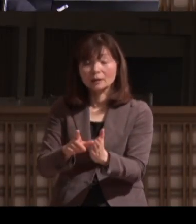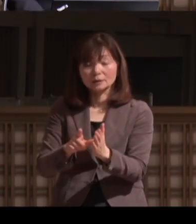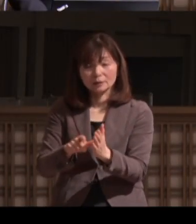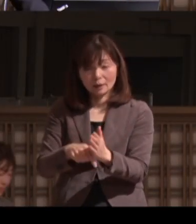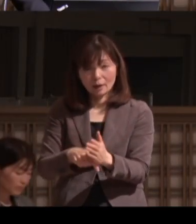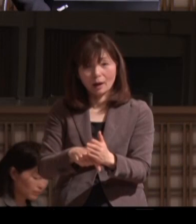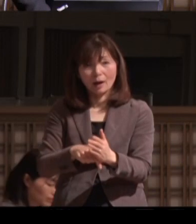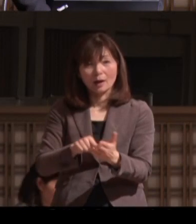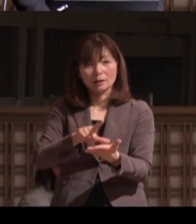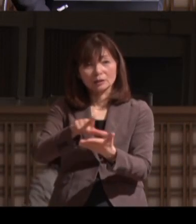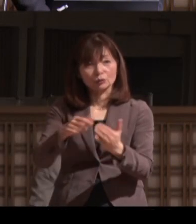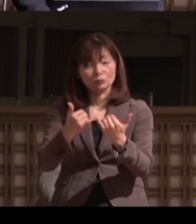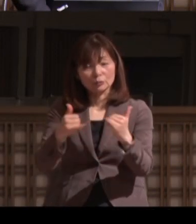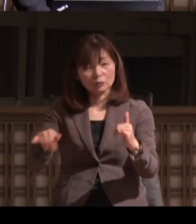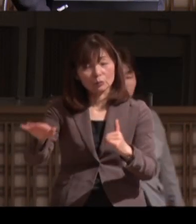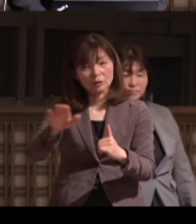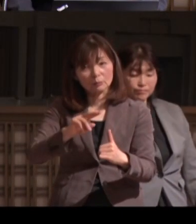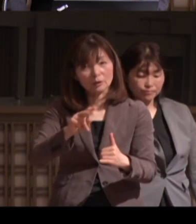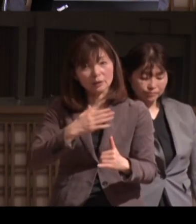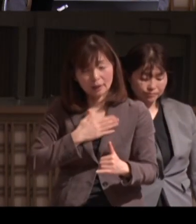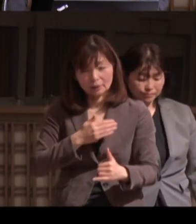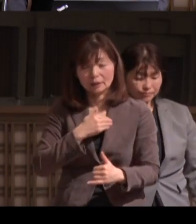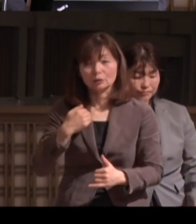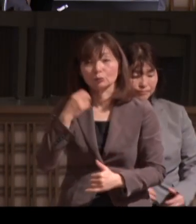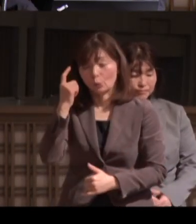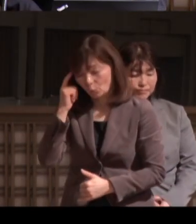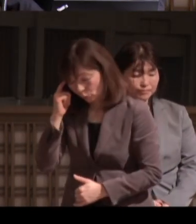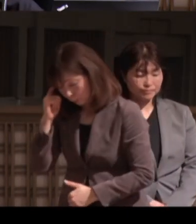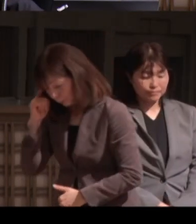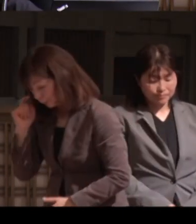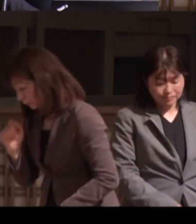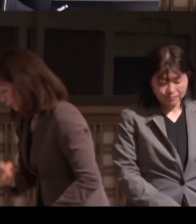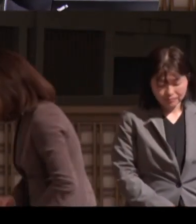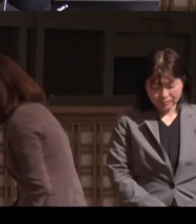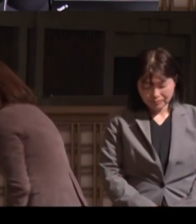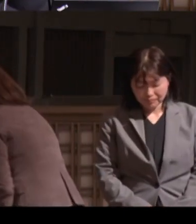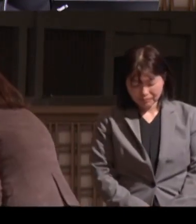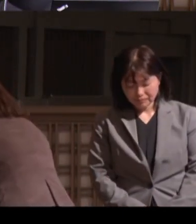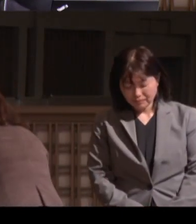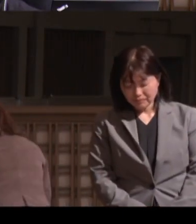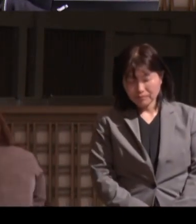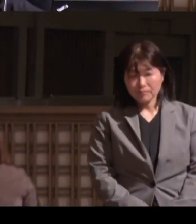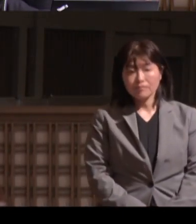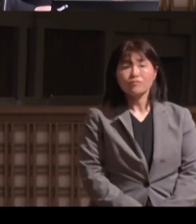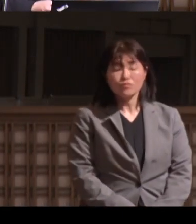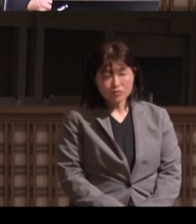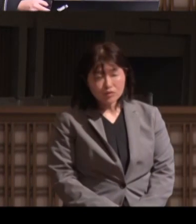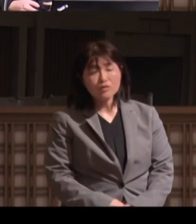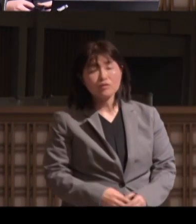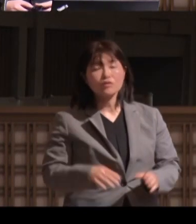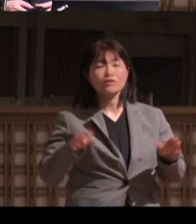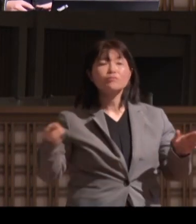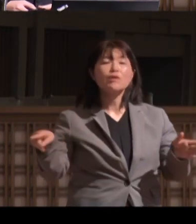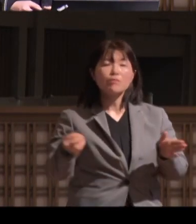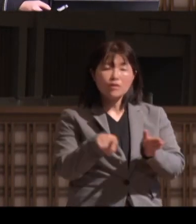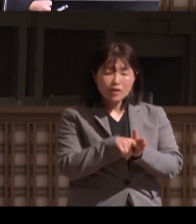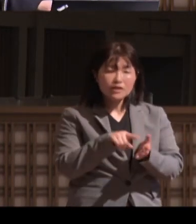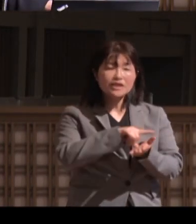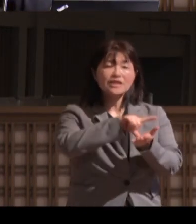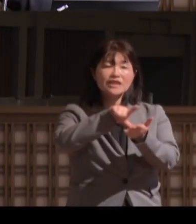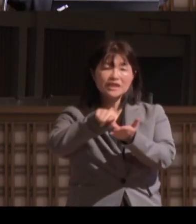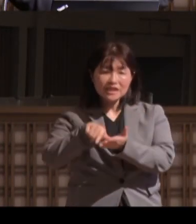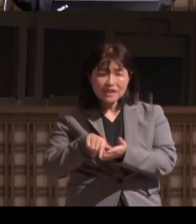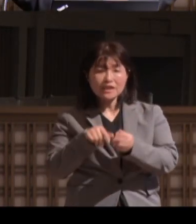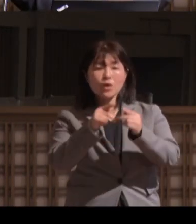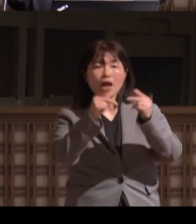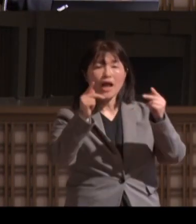深まるのではないかなと考えます合わせてですねこれまでま私は地域課題の解決と申し上げ